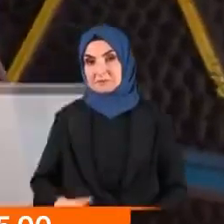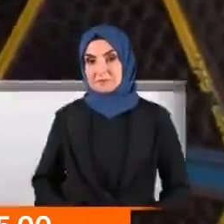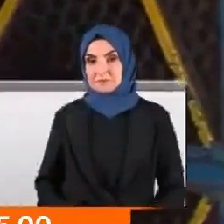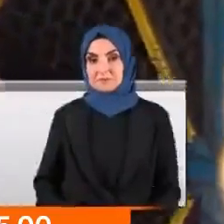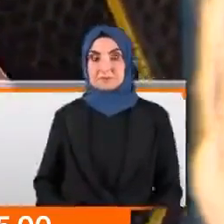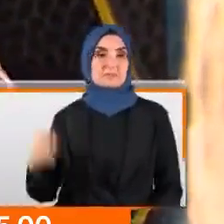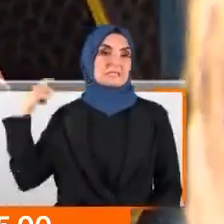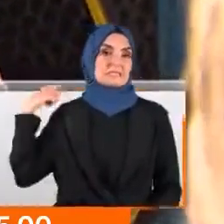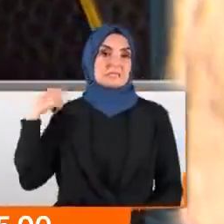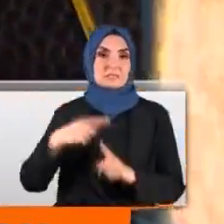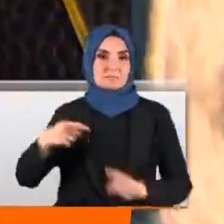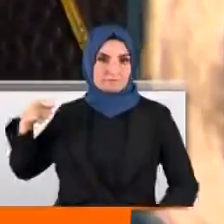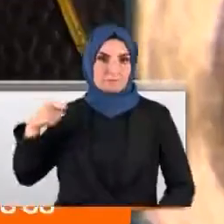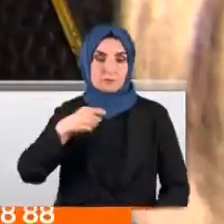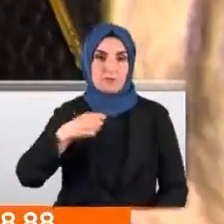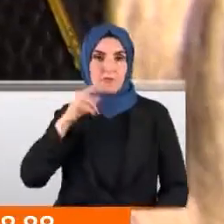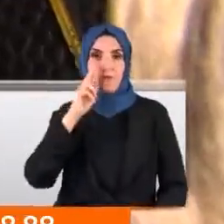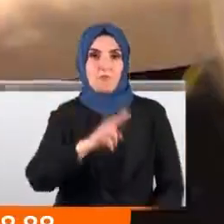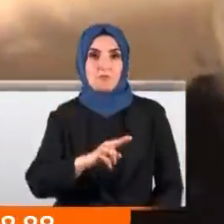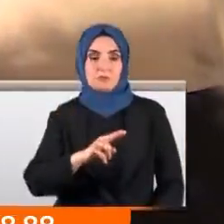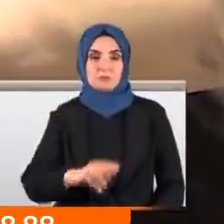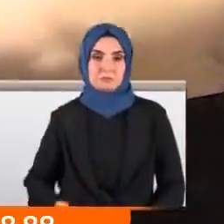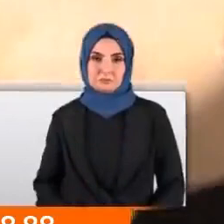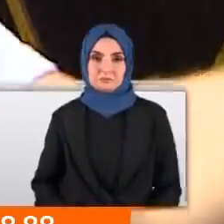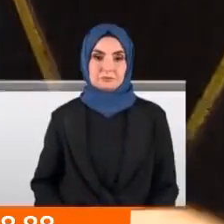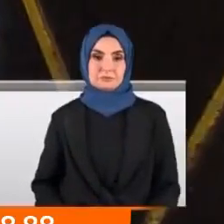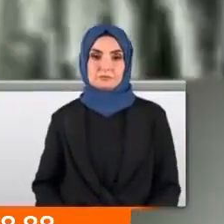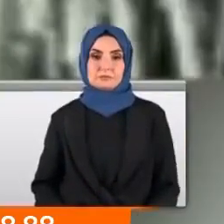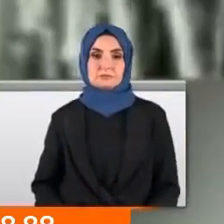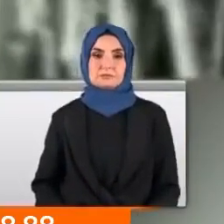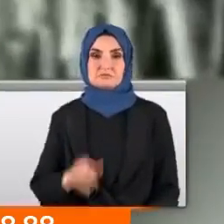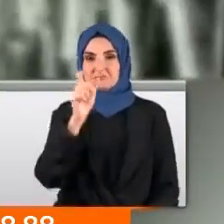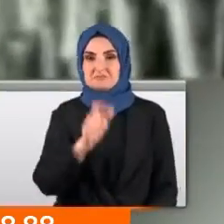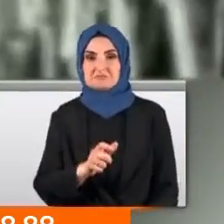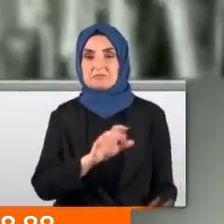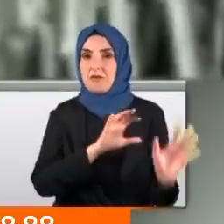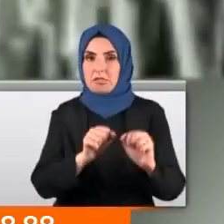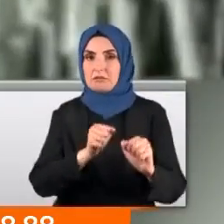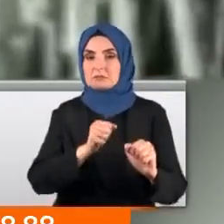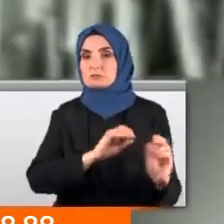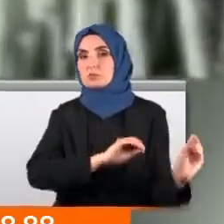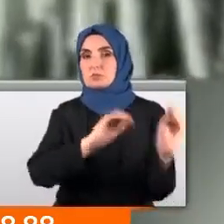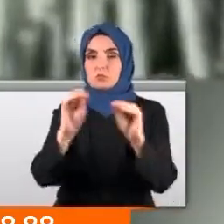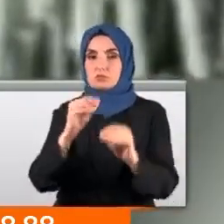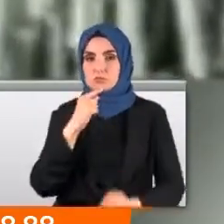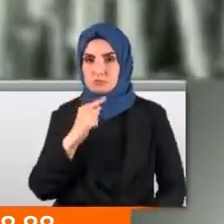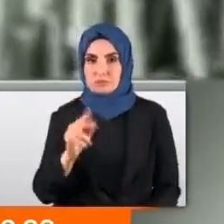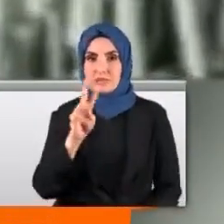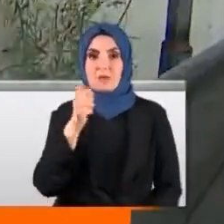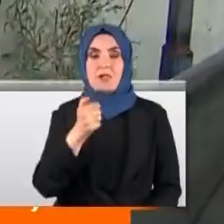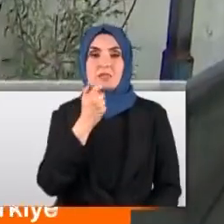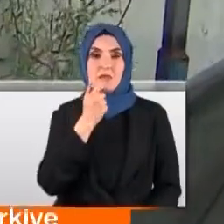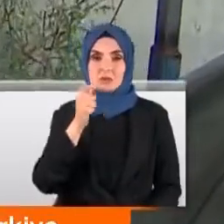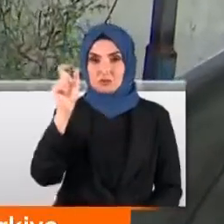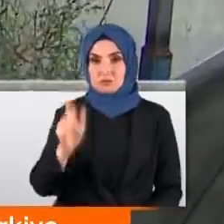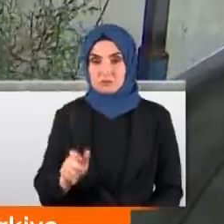Sırtından bıçakladığını gördüm. En son adam da arabanın altına yatıyordu. Çocuğu da yakalayıp götürdüler. 26 yaşındaki Sultan El Musa İstanbul